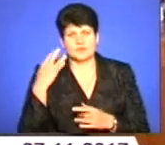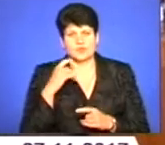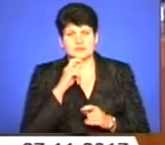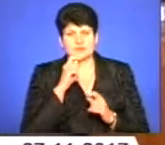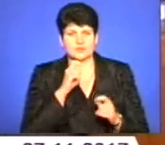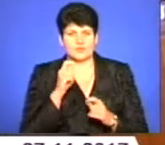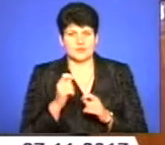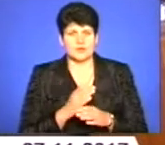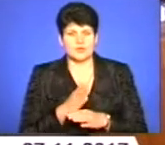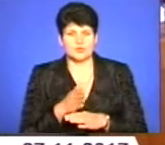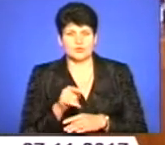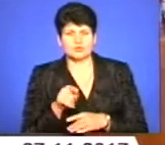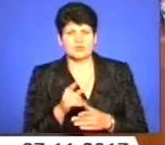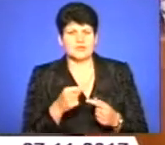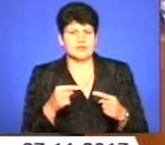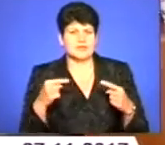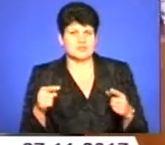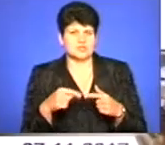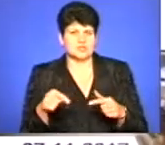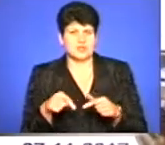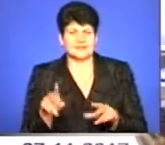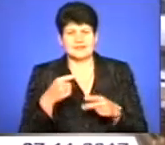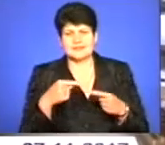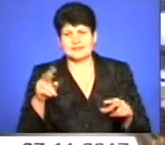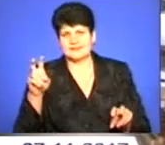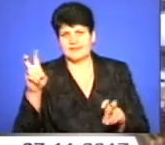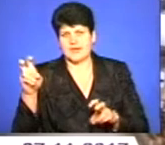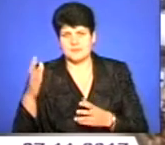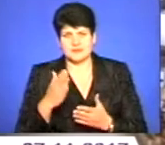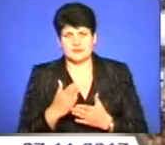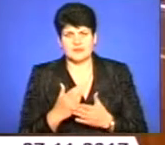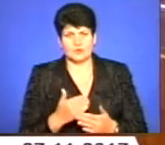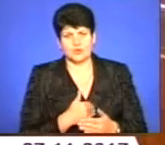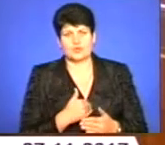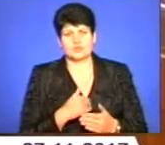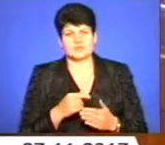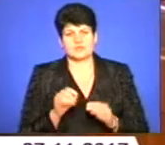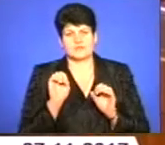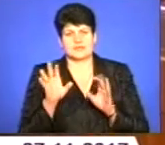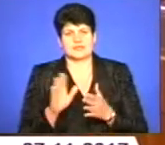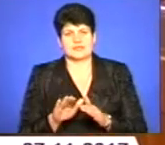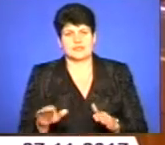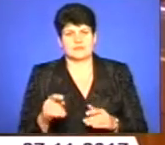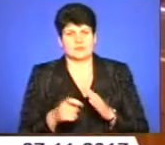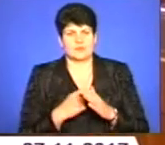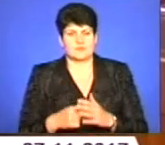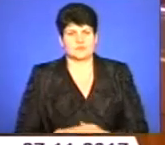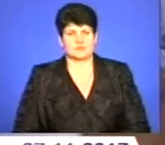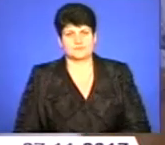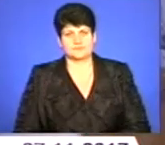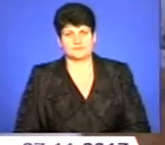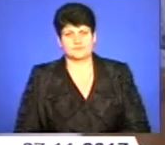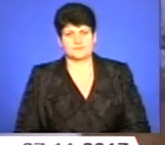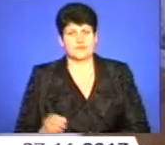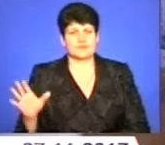гості програм. Каже, тут різножанрові та різнотематичні видання. Ними хоче поділитись з дітьми Донбасу.